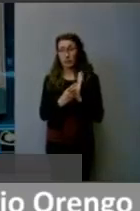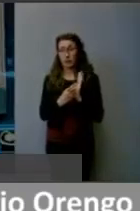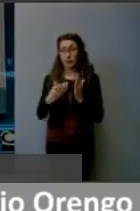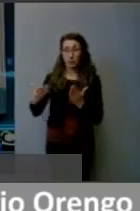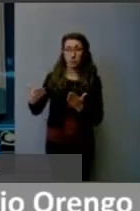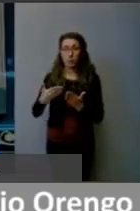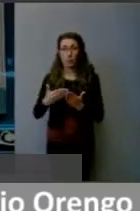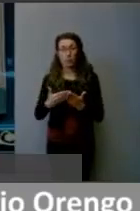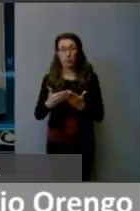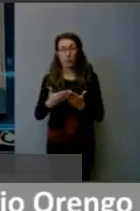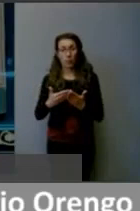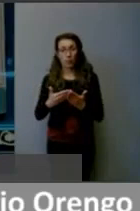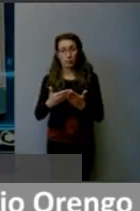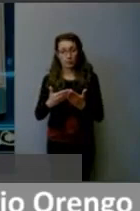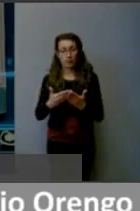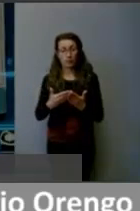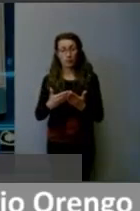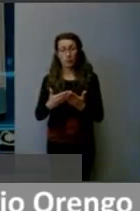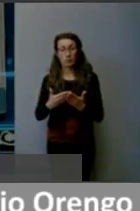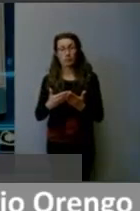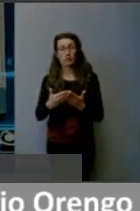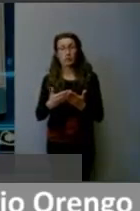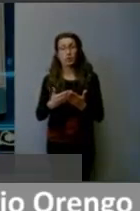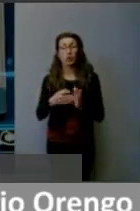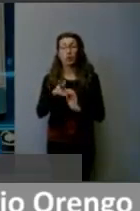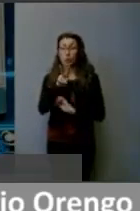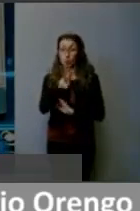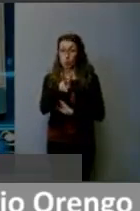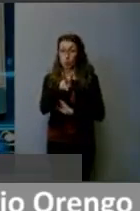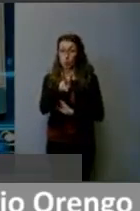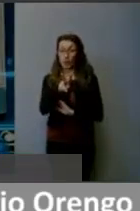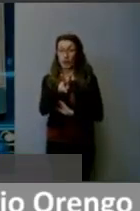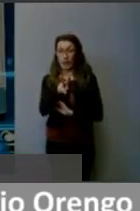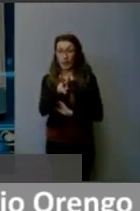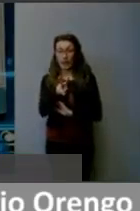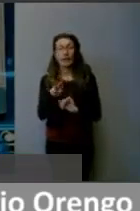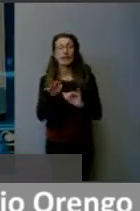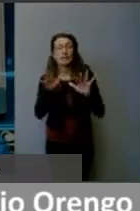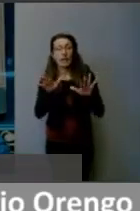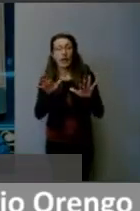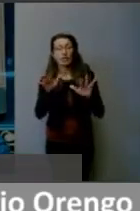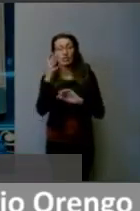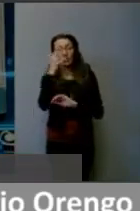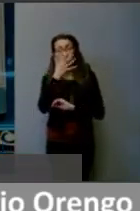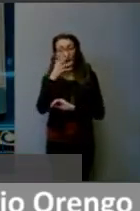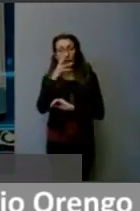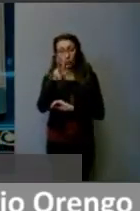proposta giunta al Consiglio numero 2 del 10 febbraio 2022 che